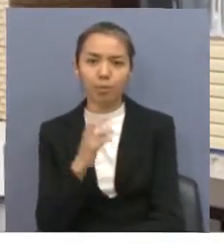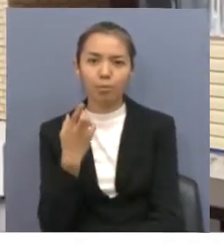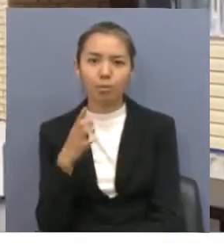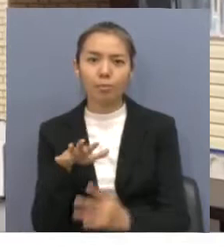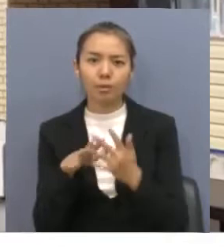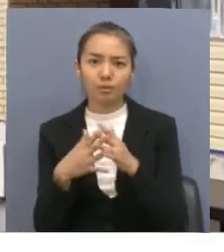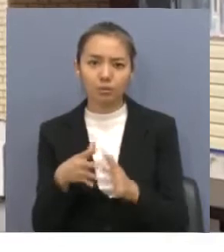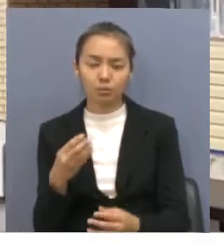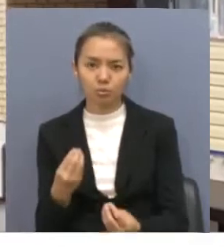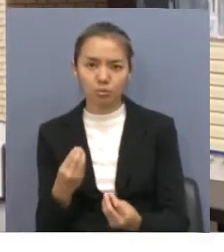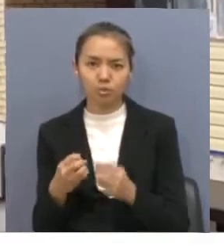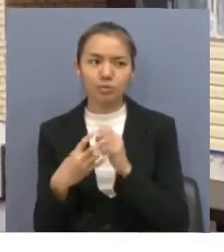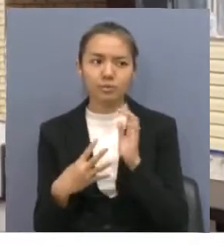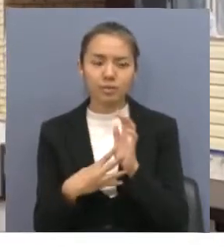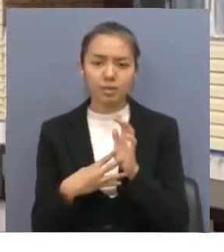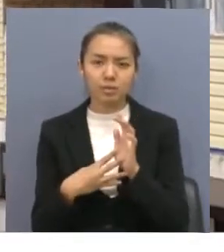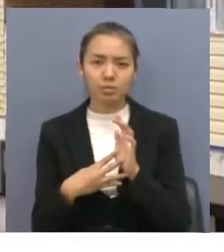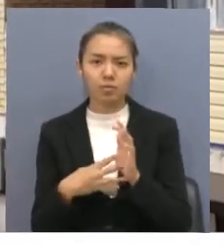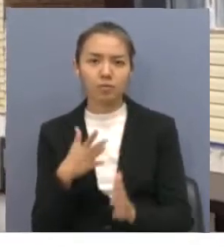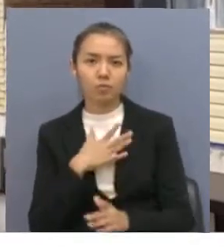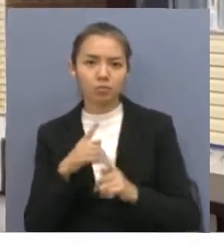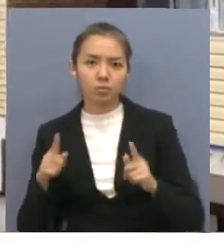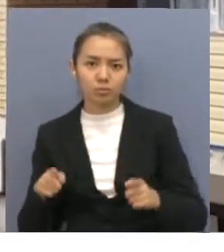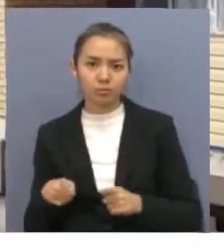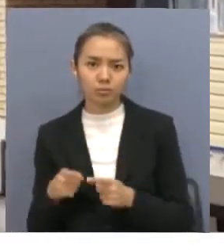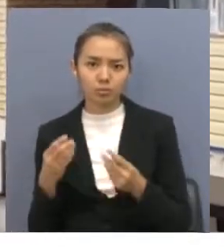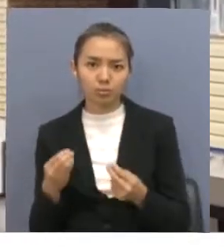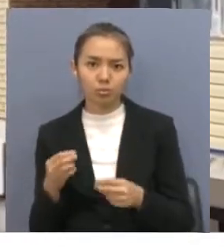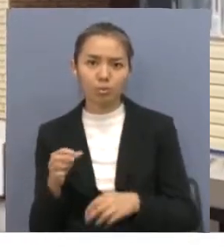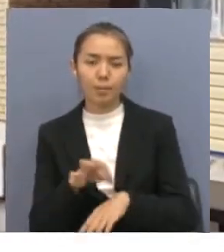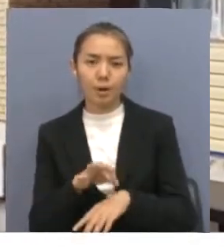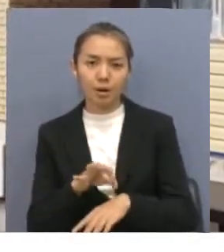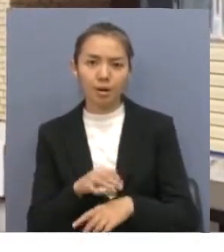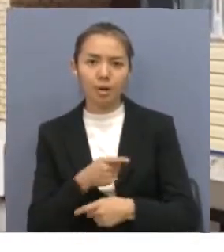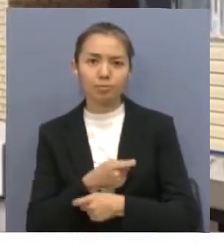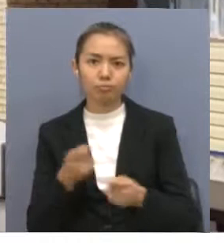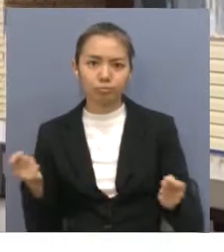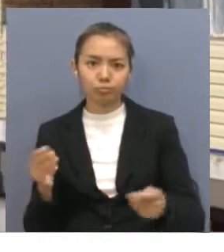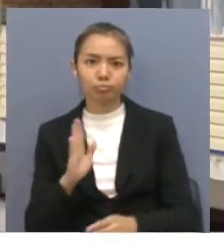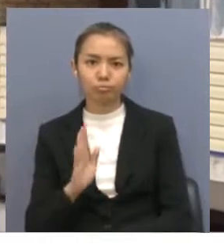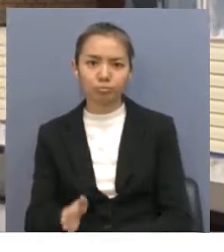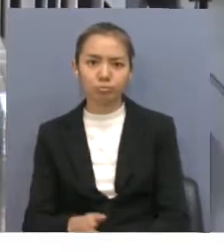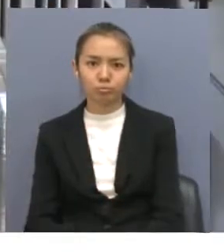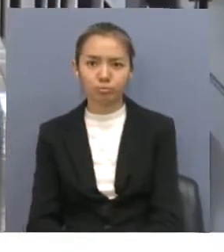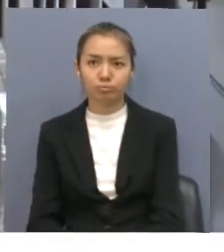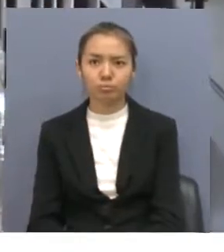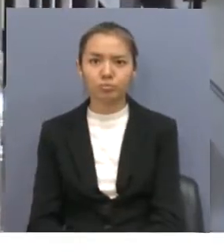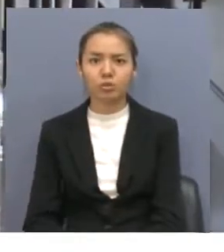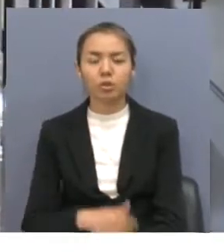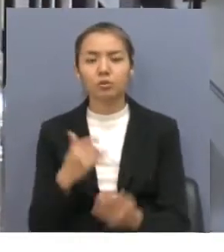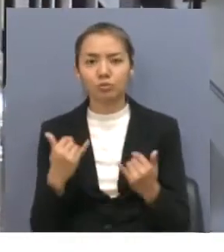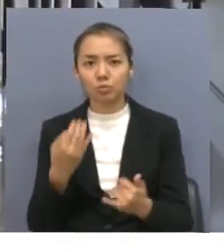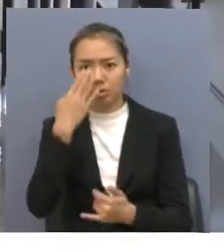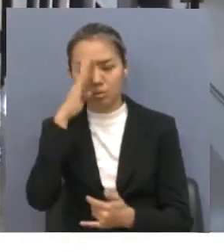ауданына біз 19 оттегі концентраторын ауруханаларға таратып жатқан жайымыз бар. Бүгінде